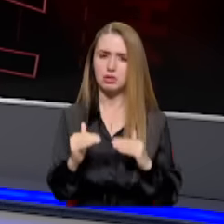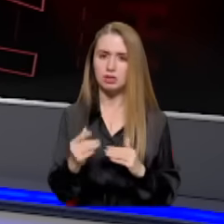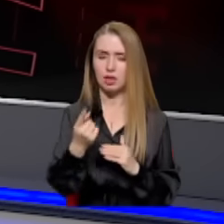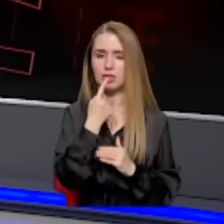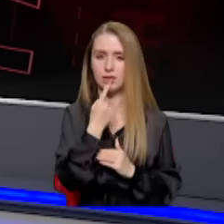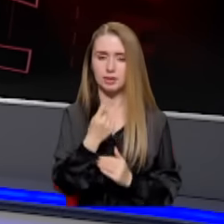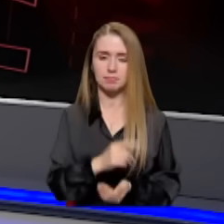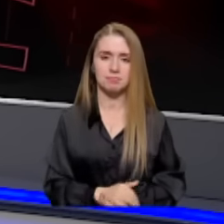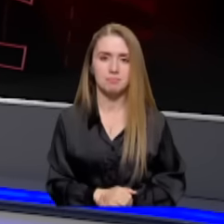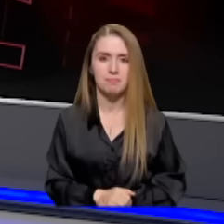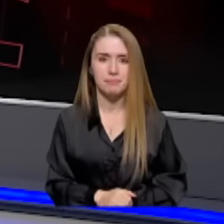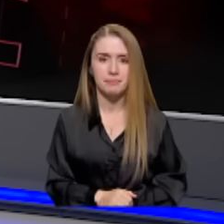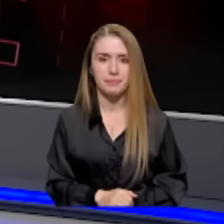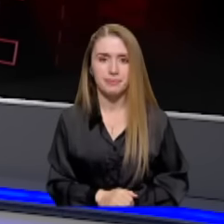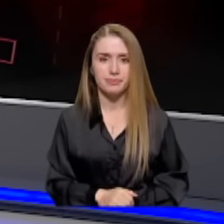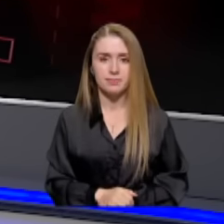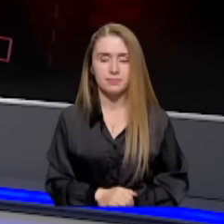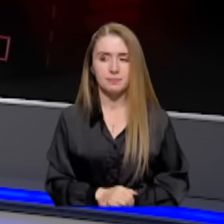demekle yetindi.